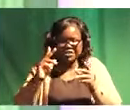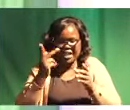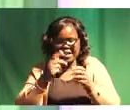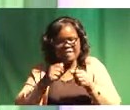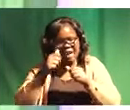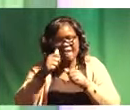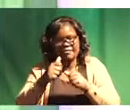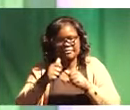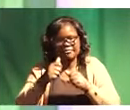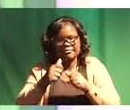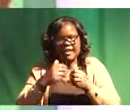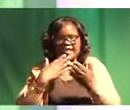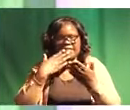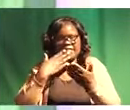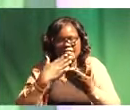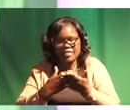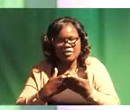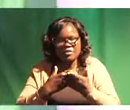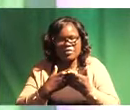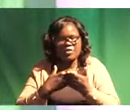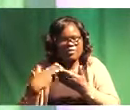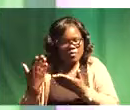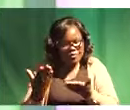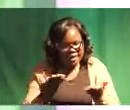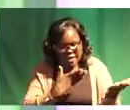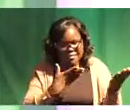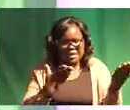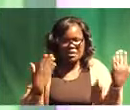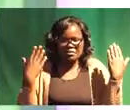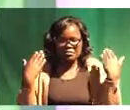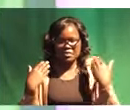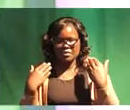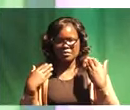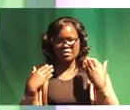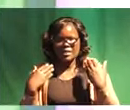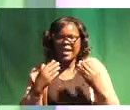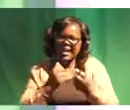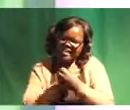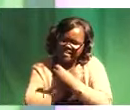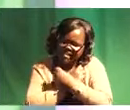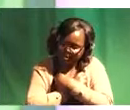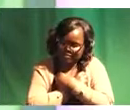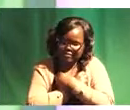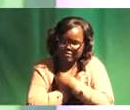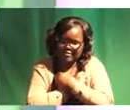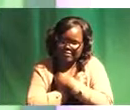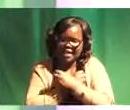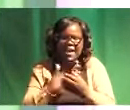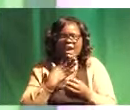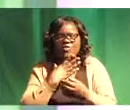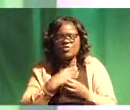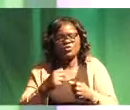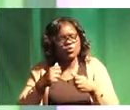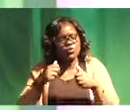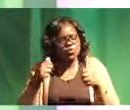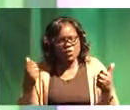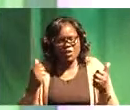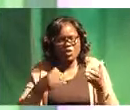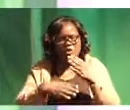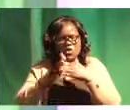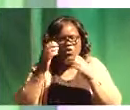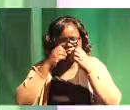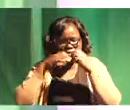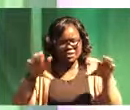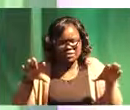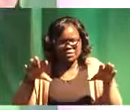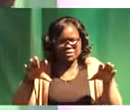Kenya mbele. Asanteni sana kwa kunikaribisha hapa Meru. Mimi nawapenda sana na watakia heri. Mungu